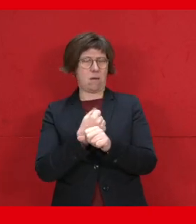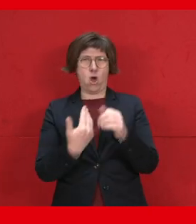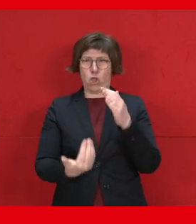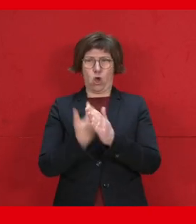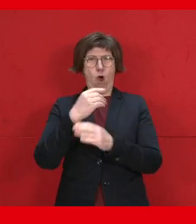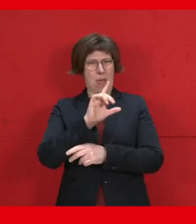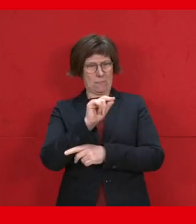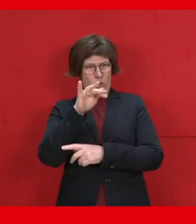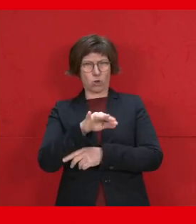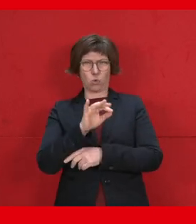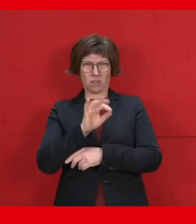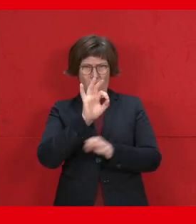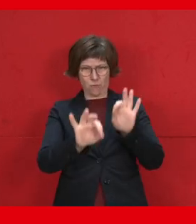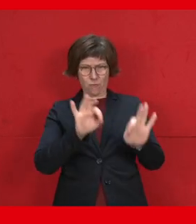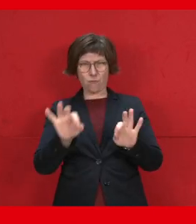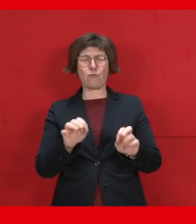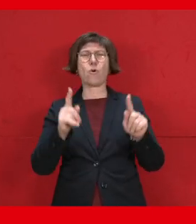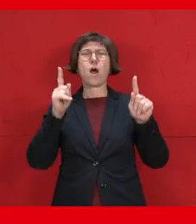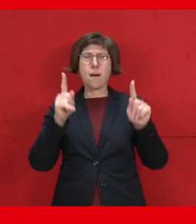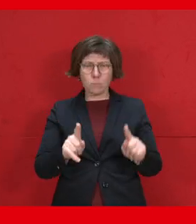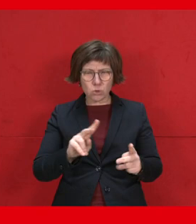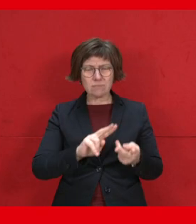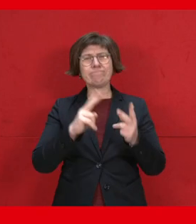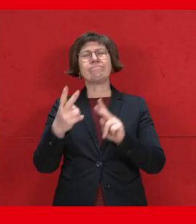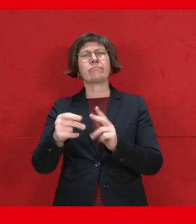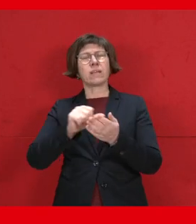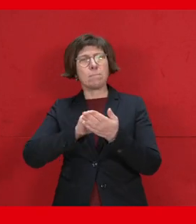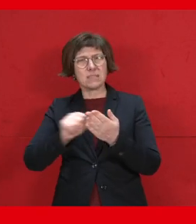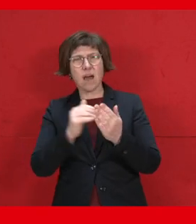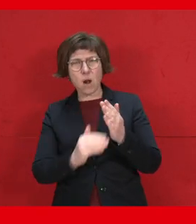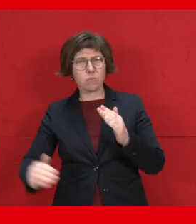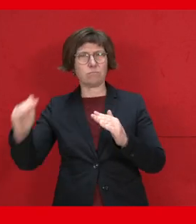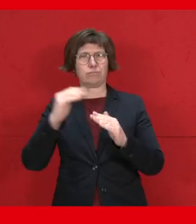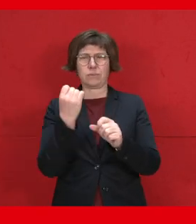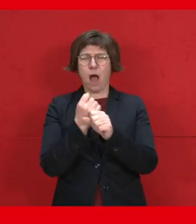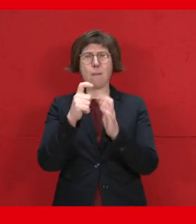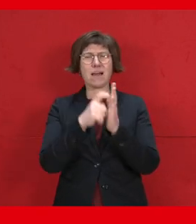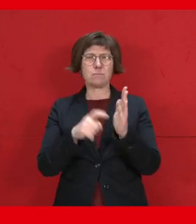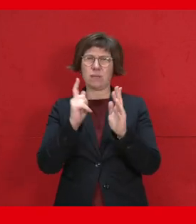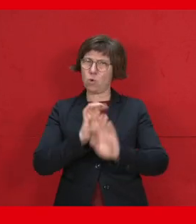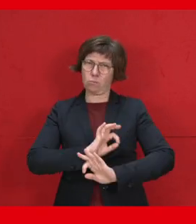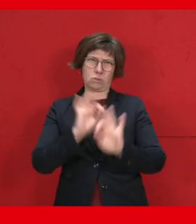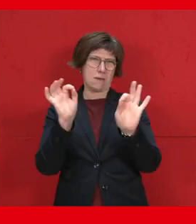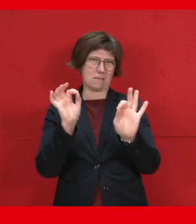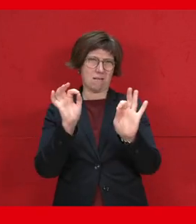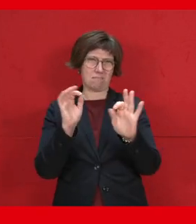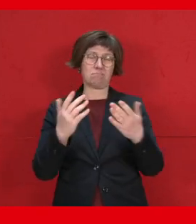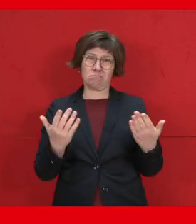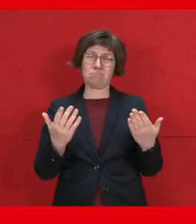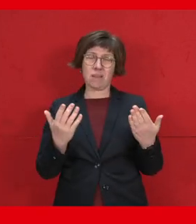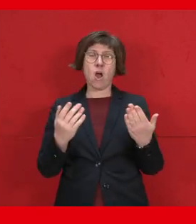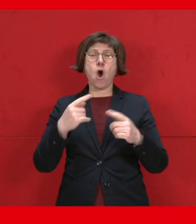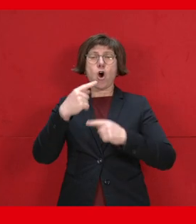erkannte Bedeutsamkeit muss sich eben auch in deren Bezahlung und ihren Arbeitsbedingungen niederschlagen.